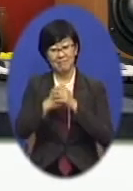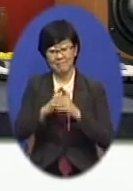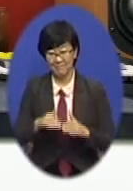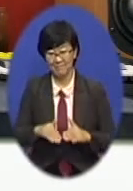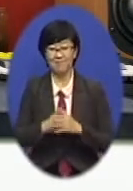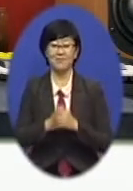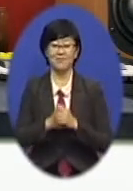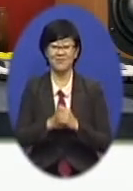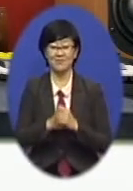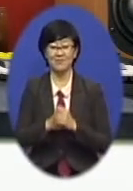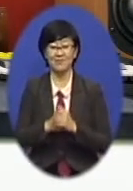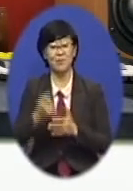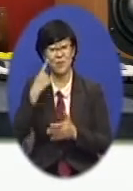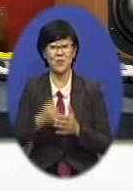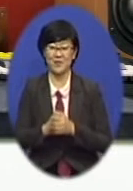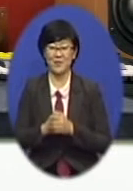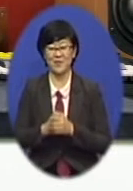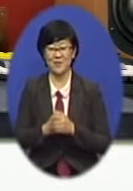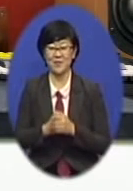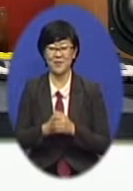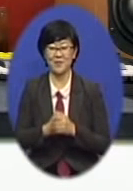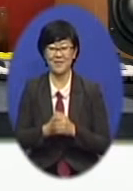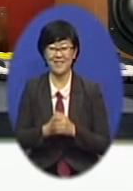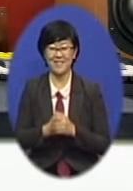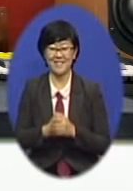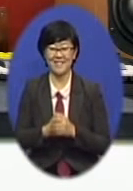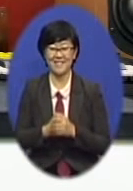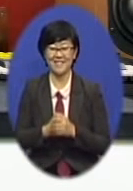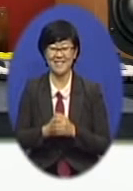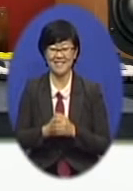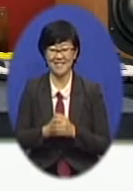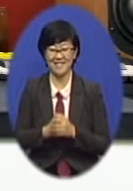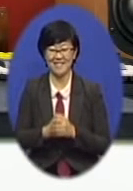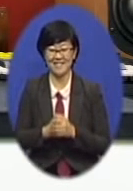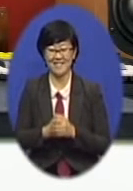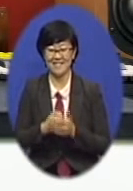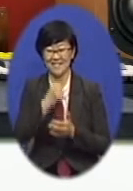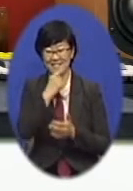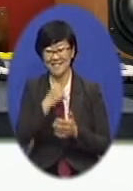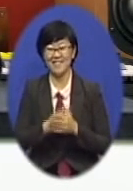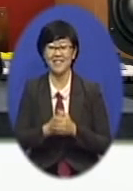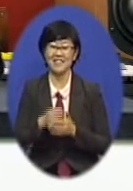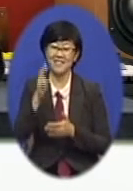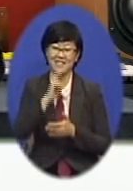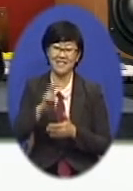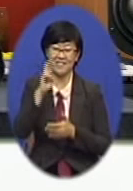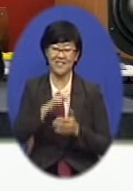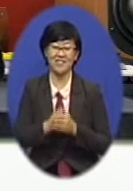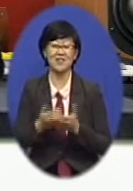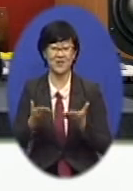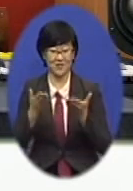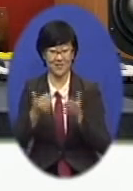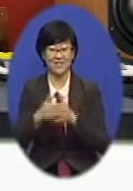네. 하시고 아휴 자, 야. 자 음악 들을 테니까 네. 잠시